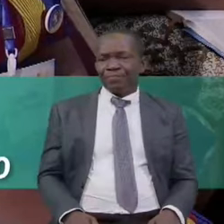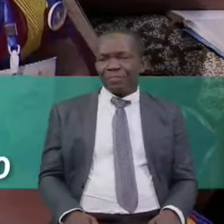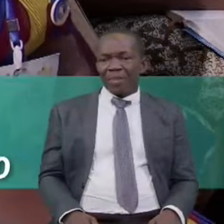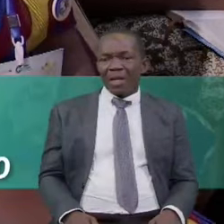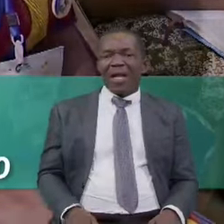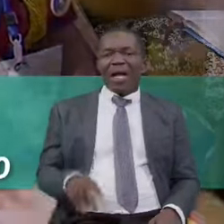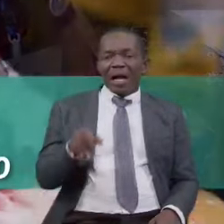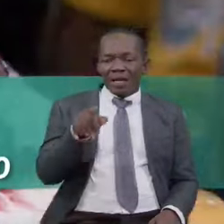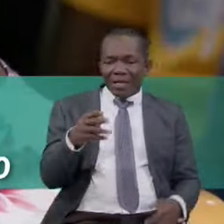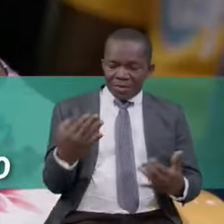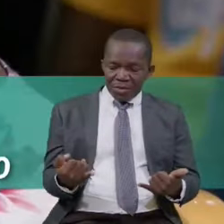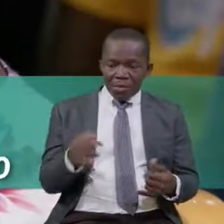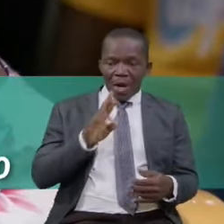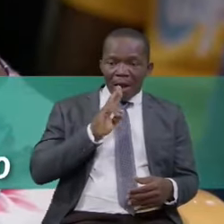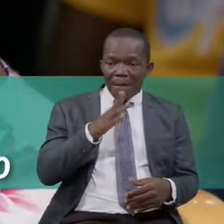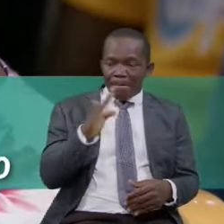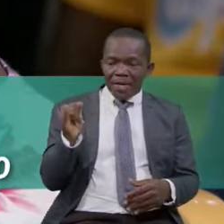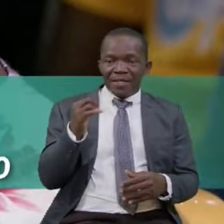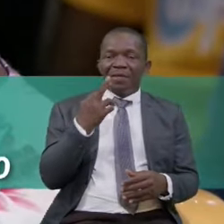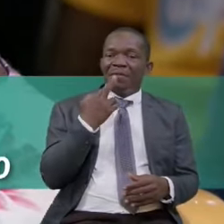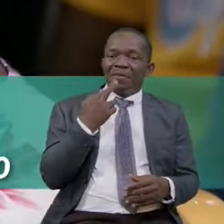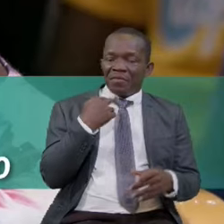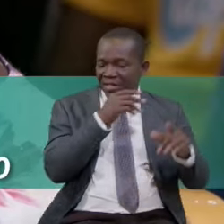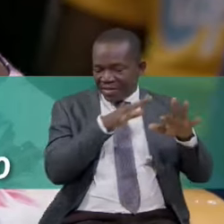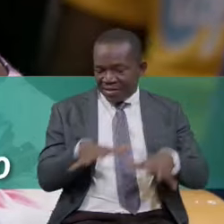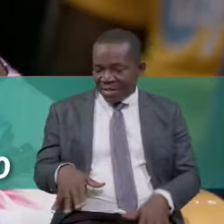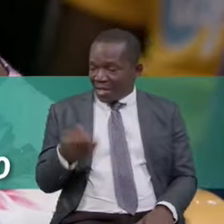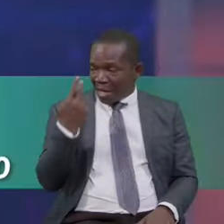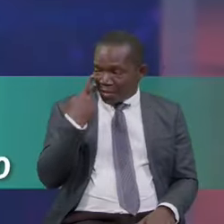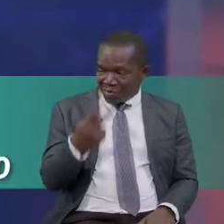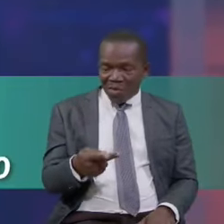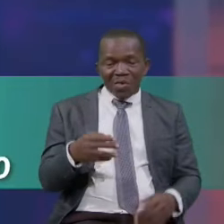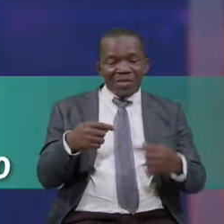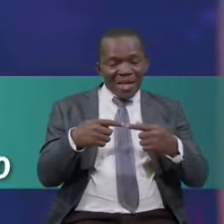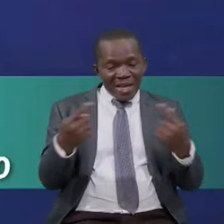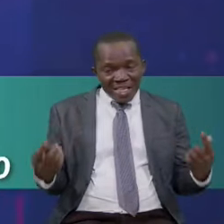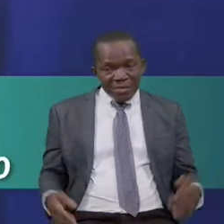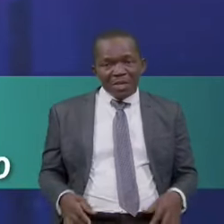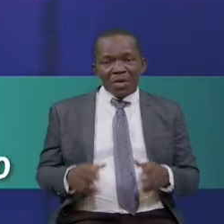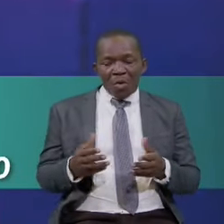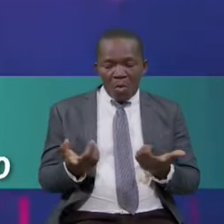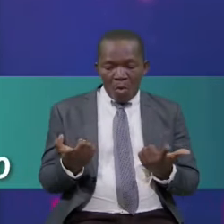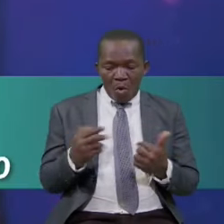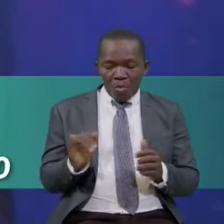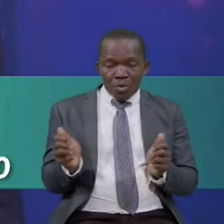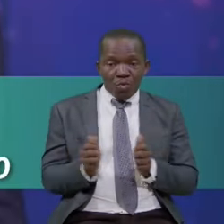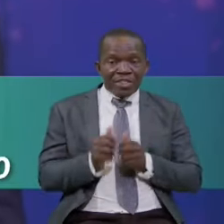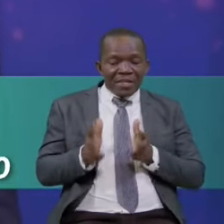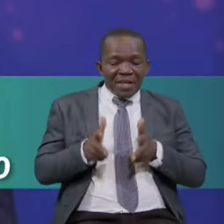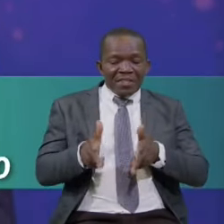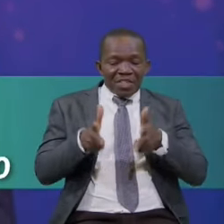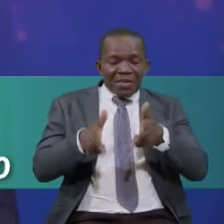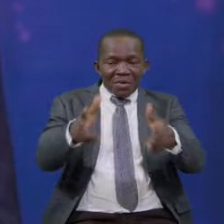ils étaient au bord de la mer regardez Pharaon et ses chars qui viennent et tu es toujours debout là-bas et tu dis aux enfants